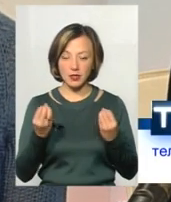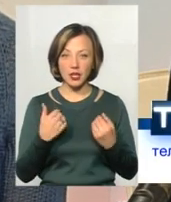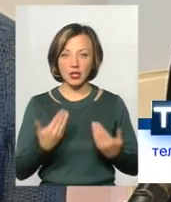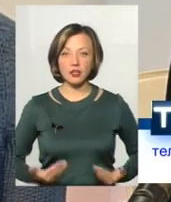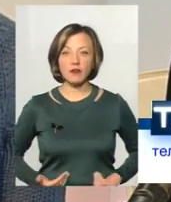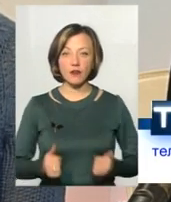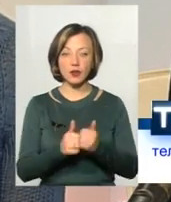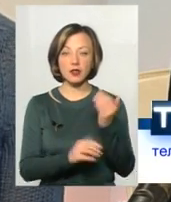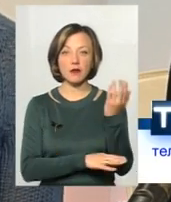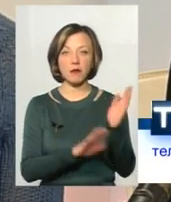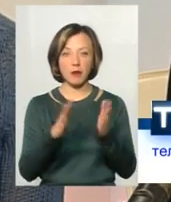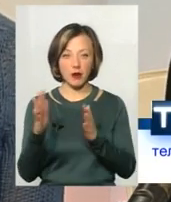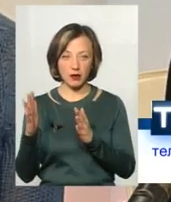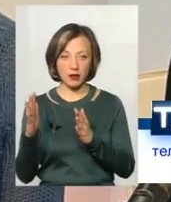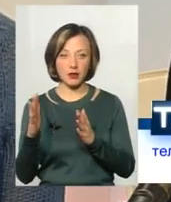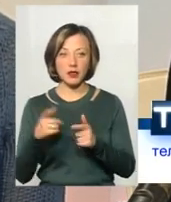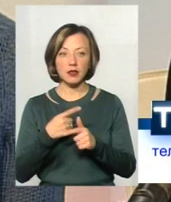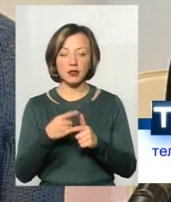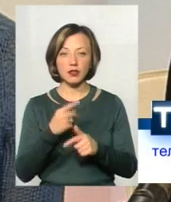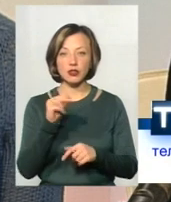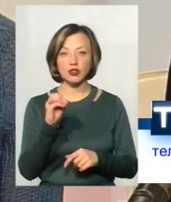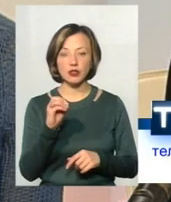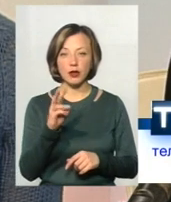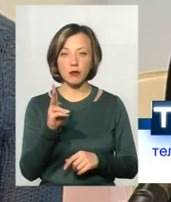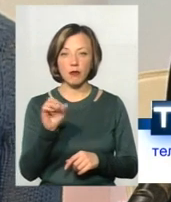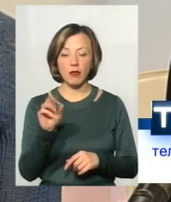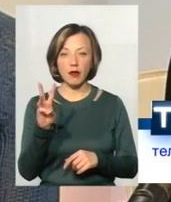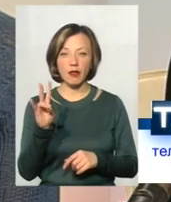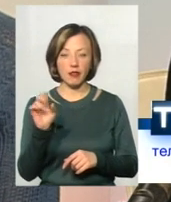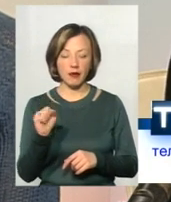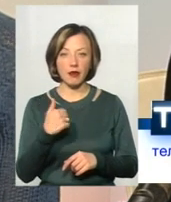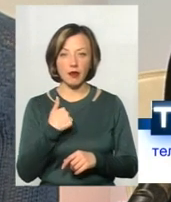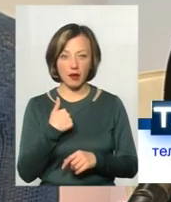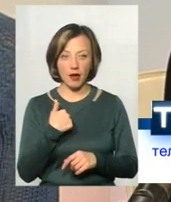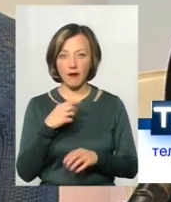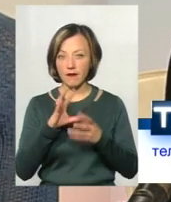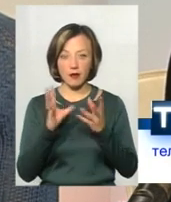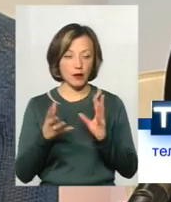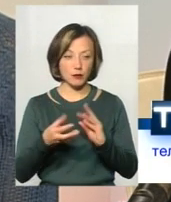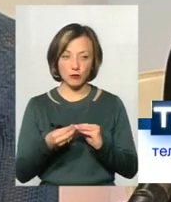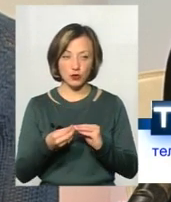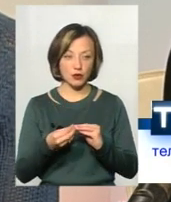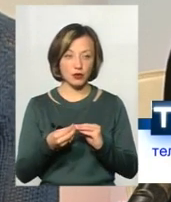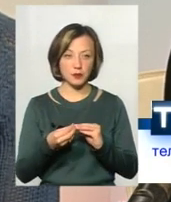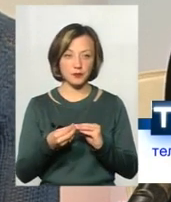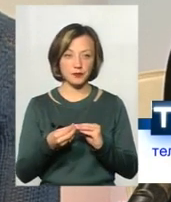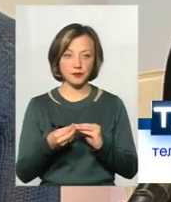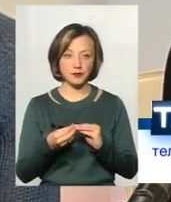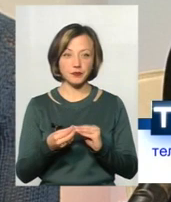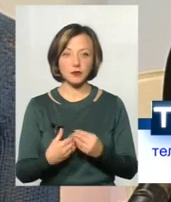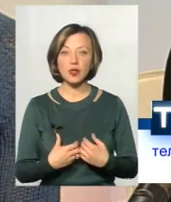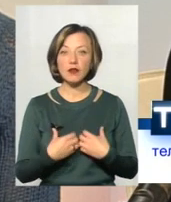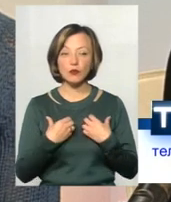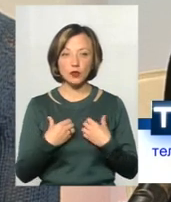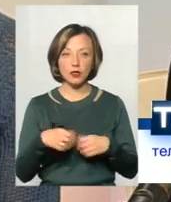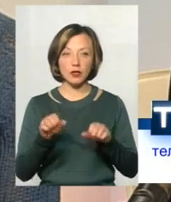возле парка, возле парка имени Чекмана. Я вообще в ужасе, если